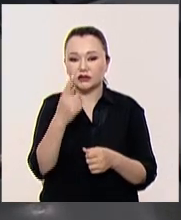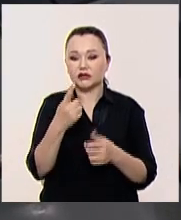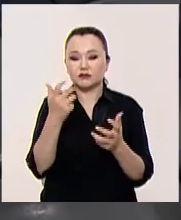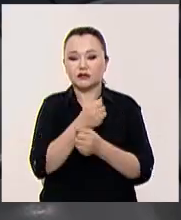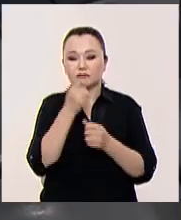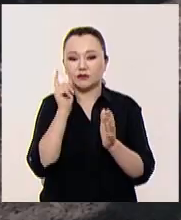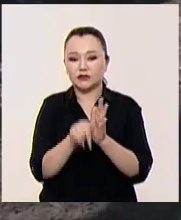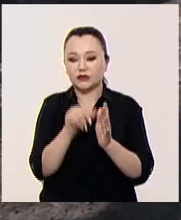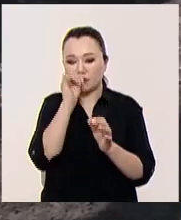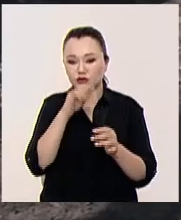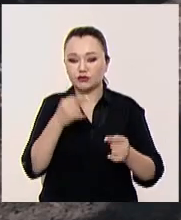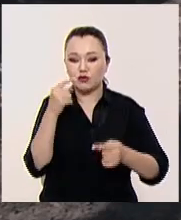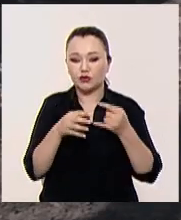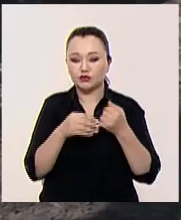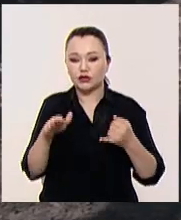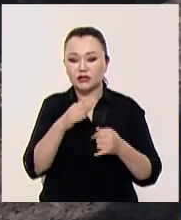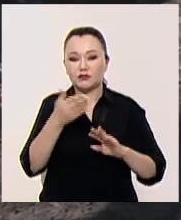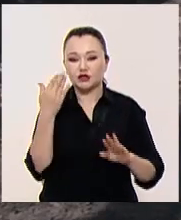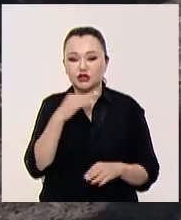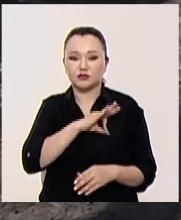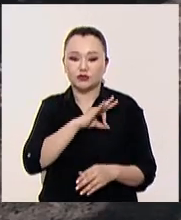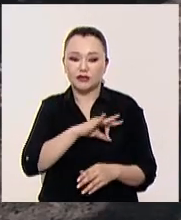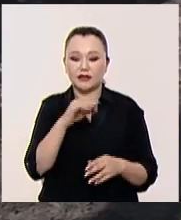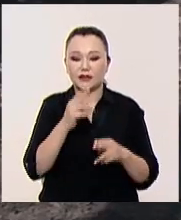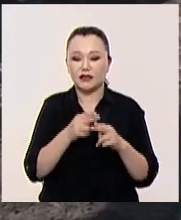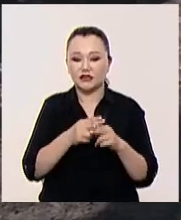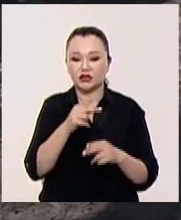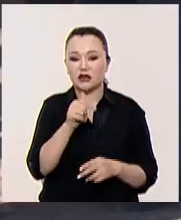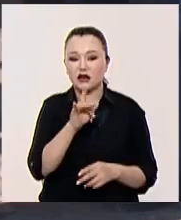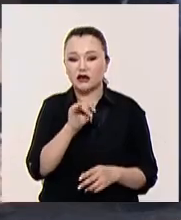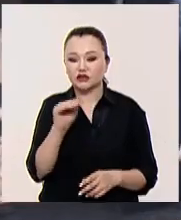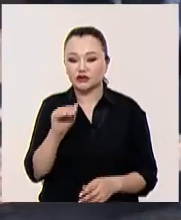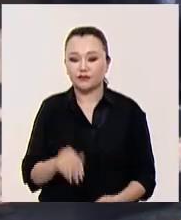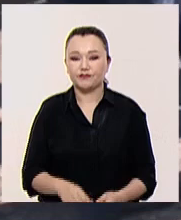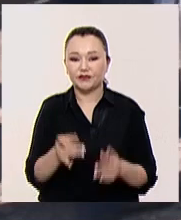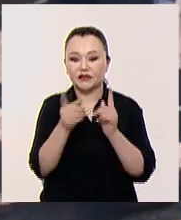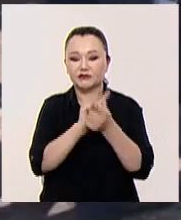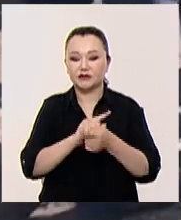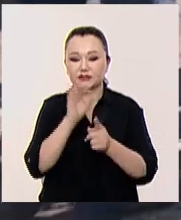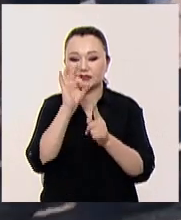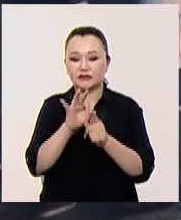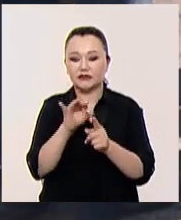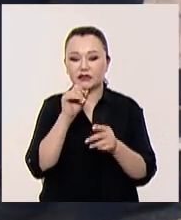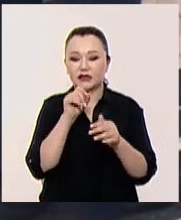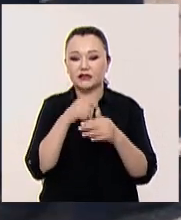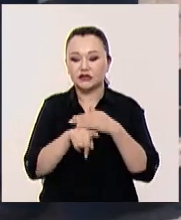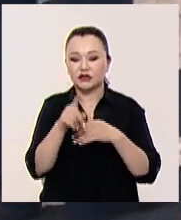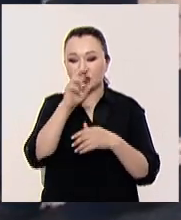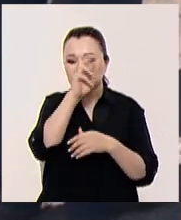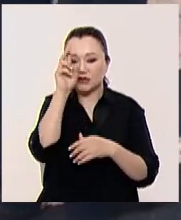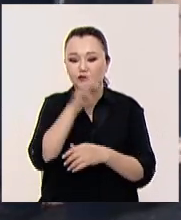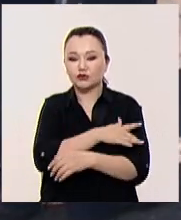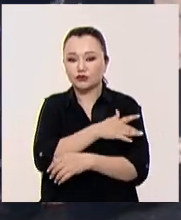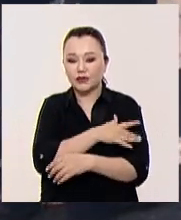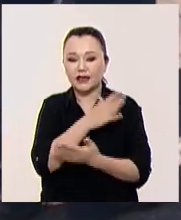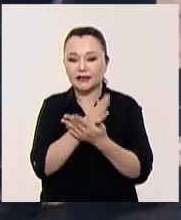Целевое назначение спорного участка – прежняя эксплуатация металлических гаражей. Изменение целевого назначения – это является государственной услугой.